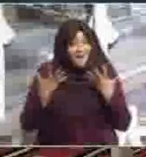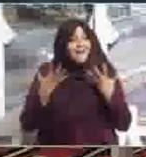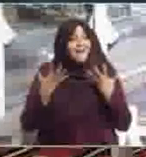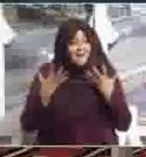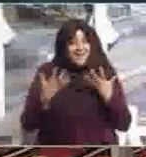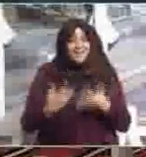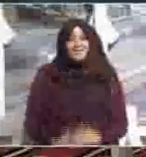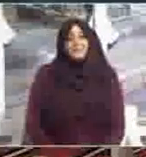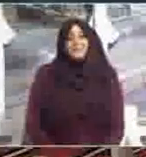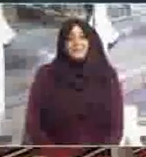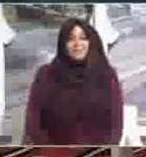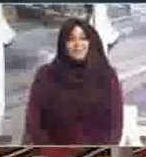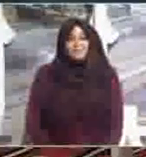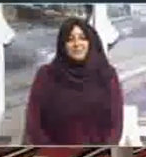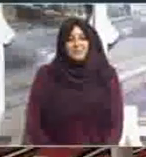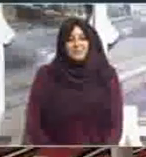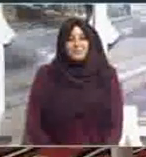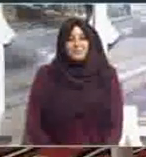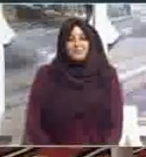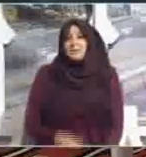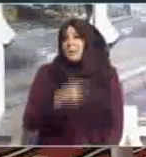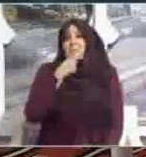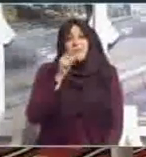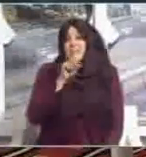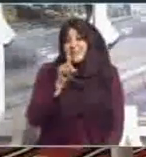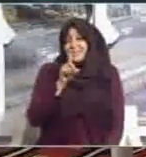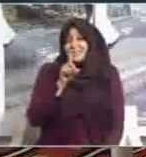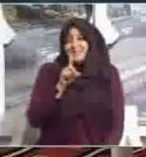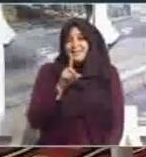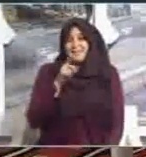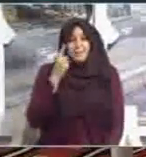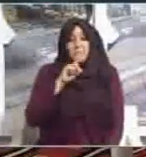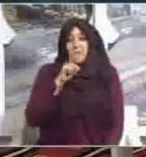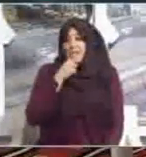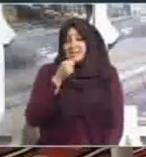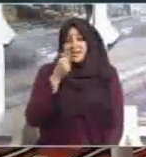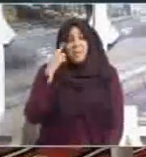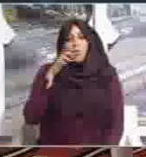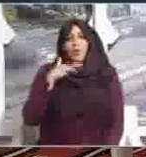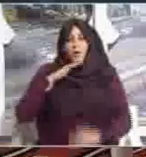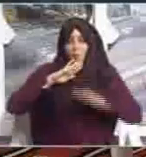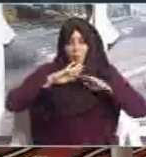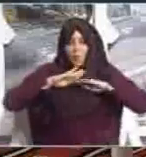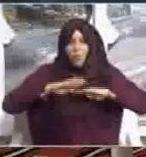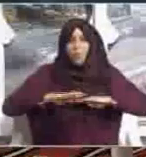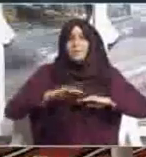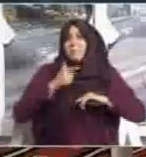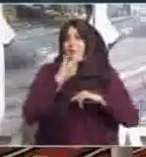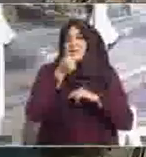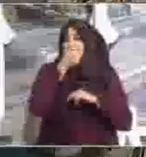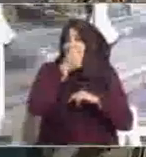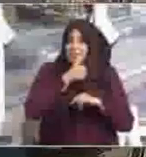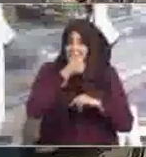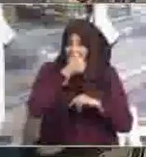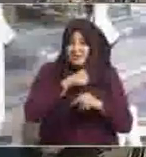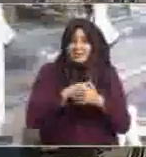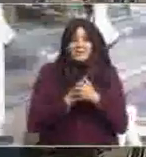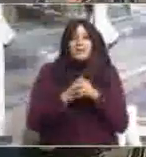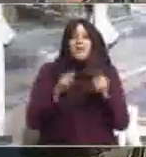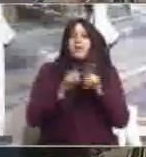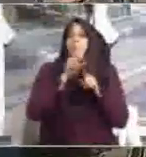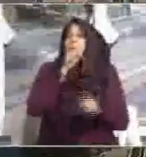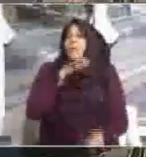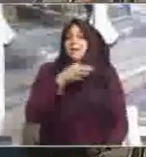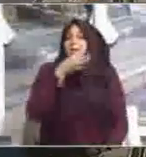المثبطات يتغلب والعوائق، وهذه مش سهل مش سهل كذلك مش سهل صح. نفس الشيء نفس الشيء بإنسان حتى كما قال النبي